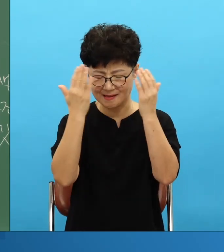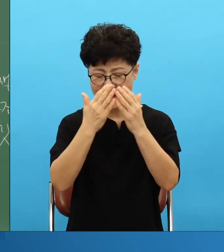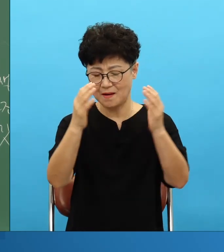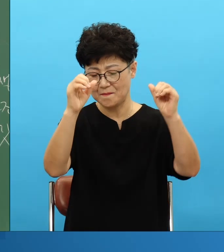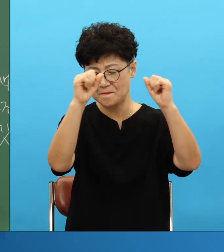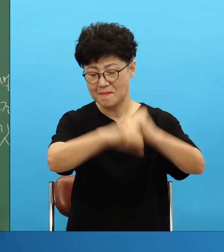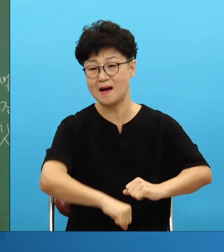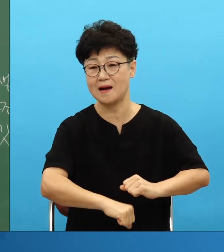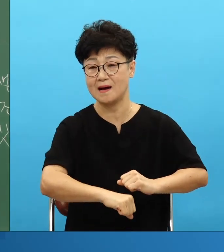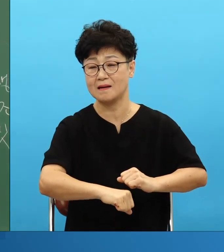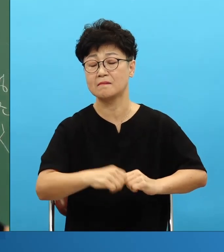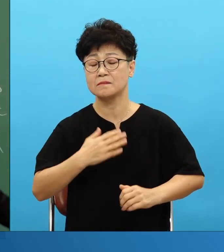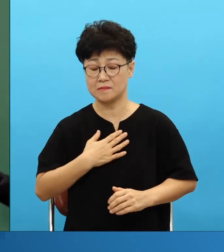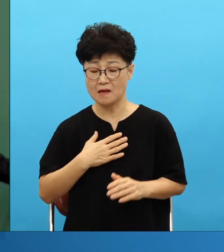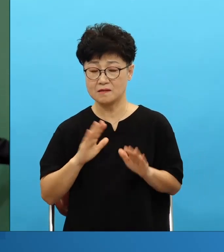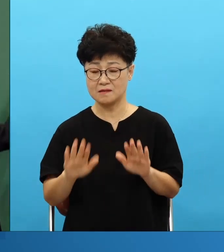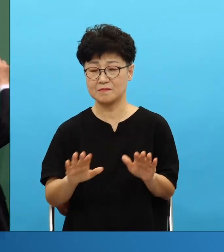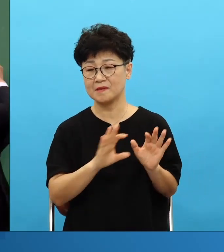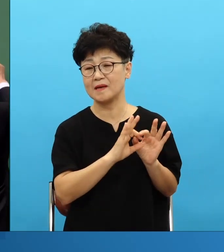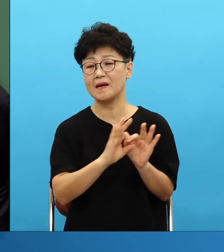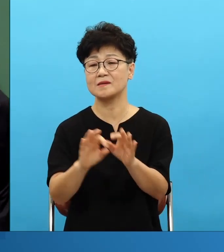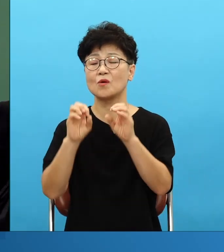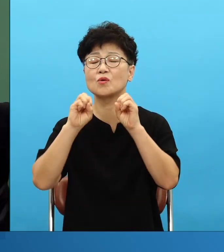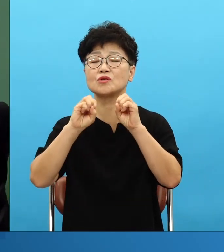gospel even now. 그래서 우리는